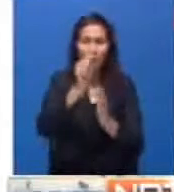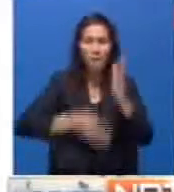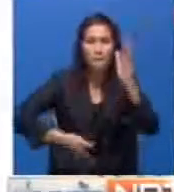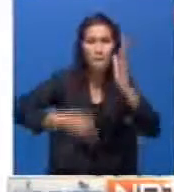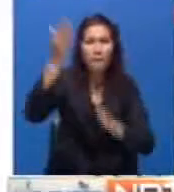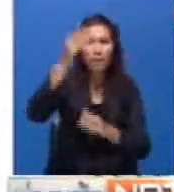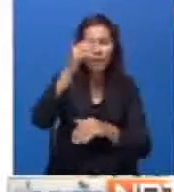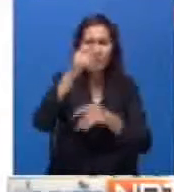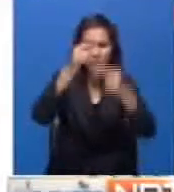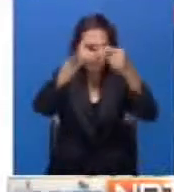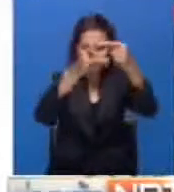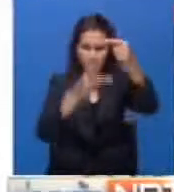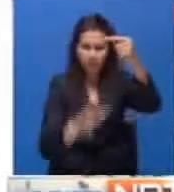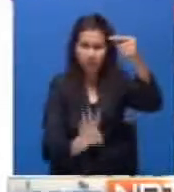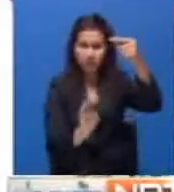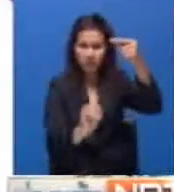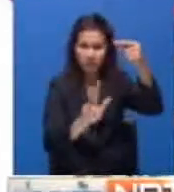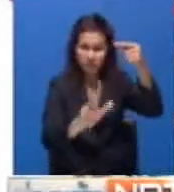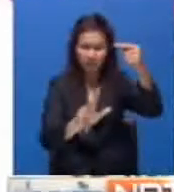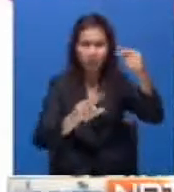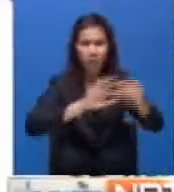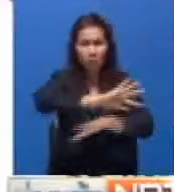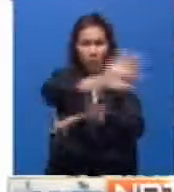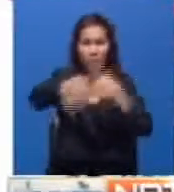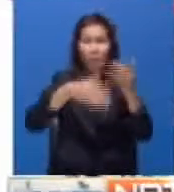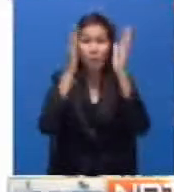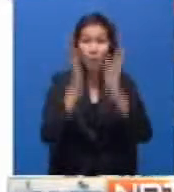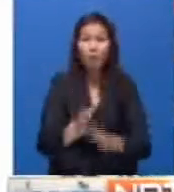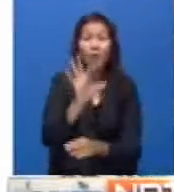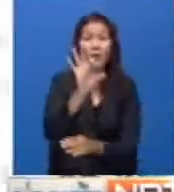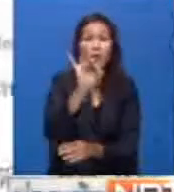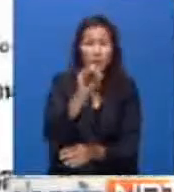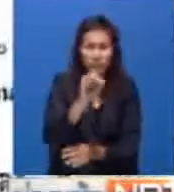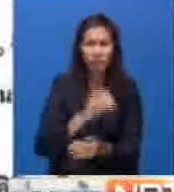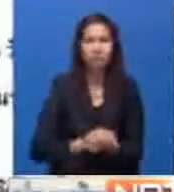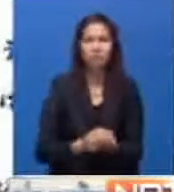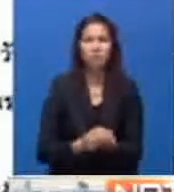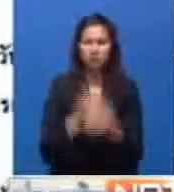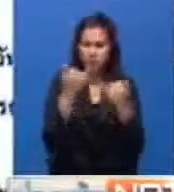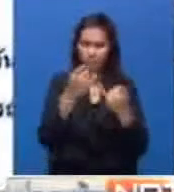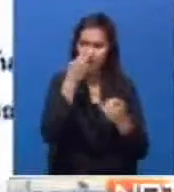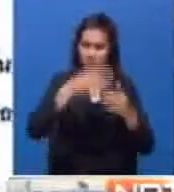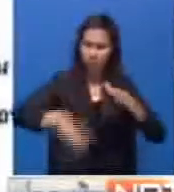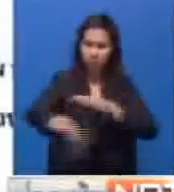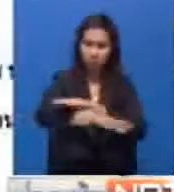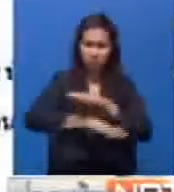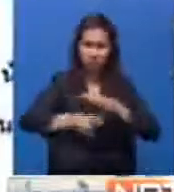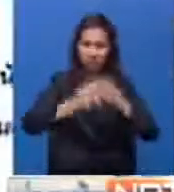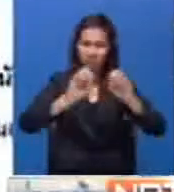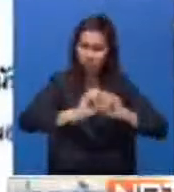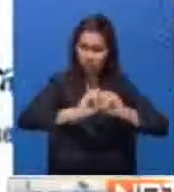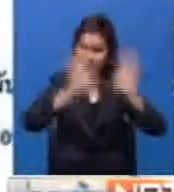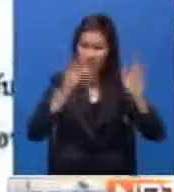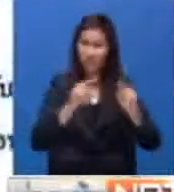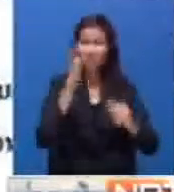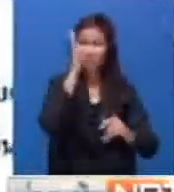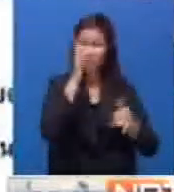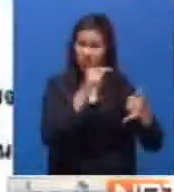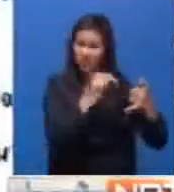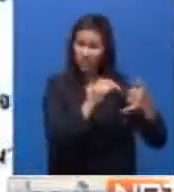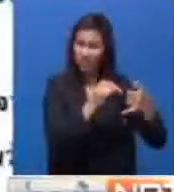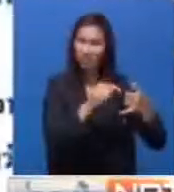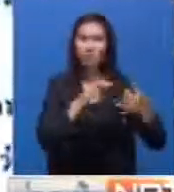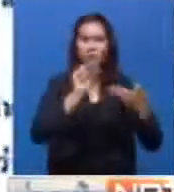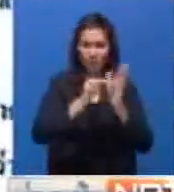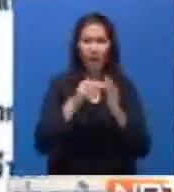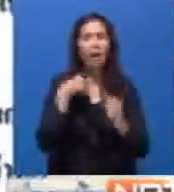ดับที่43จากที่สอบผ่านทั้งหมด90คนเป็นหลักฐานที่ยืนยันชัดเจนว่านายวันชัยเป็นพนักงาน